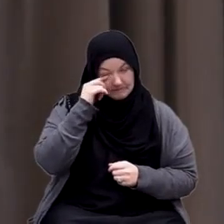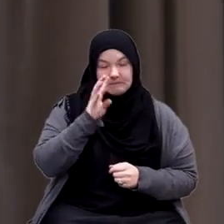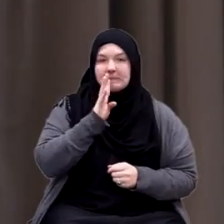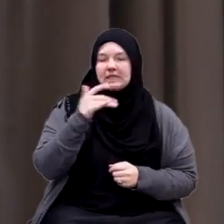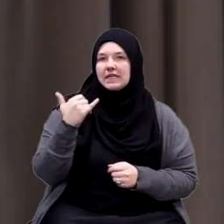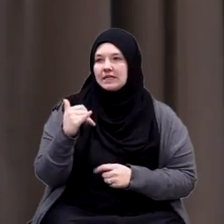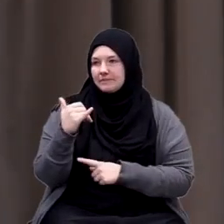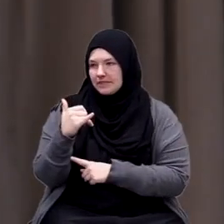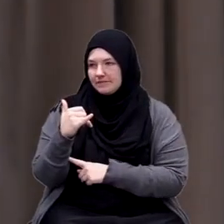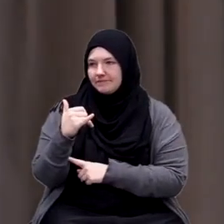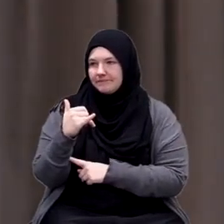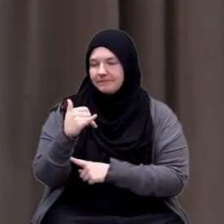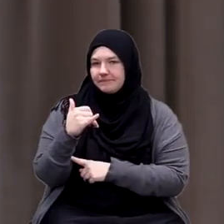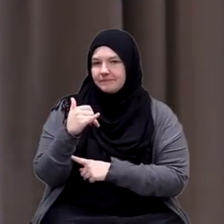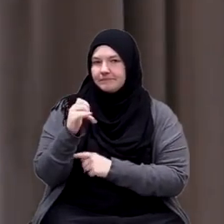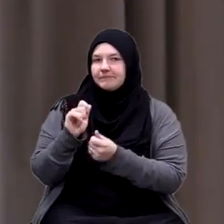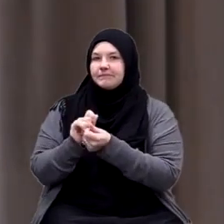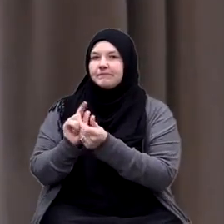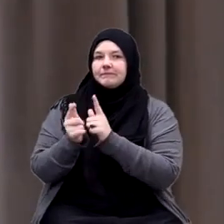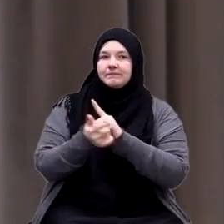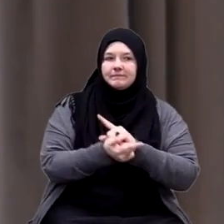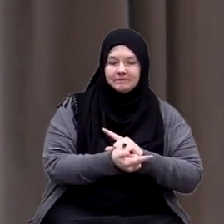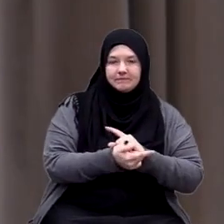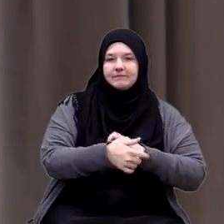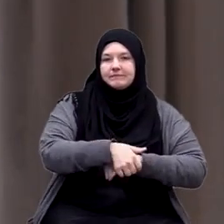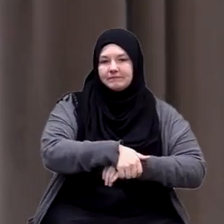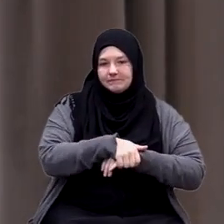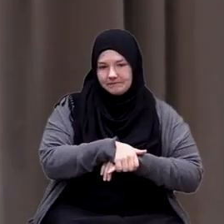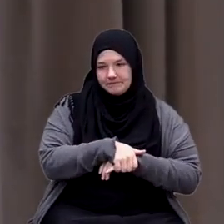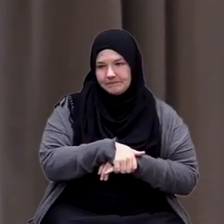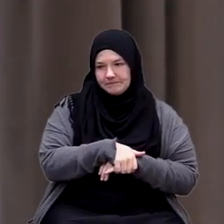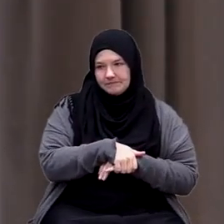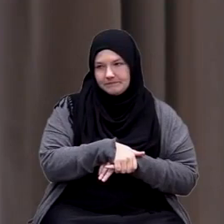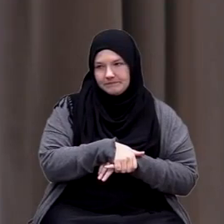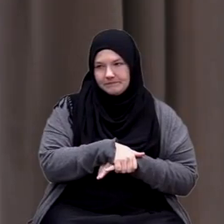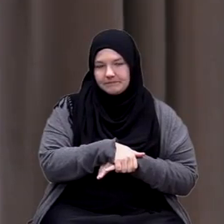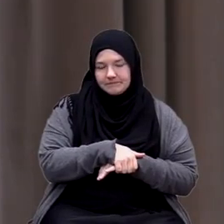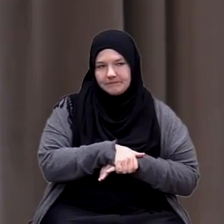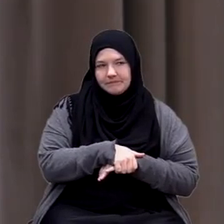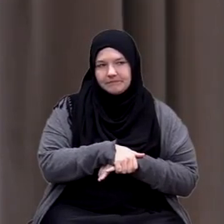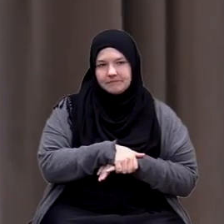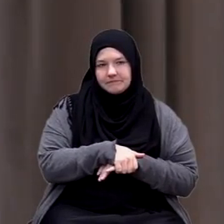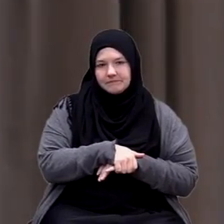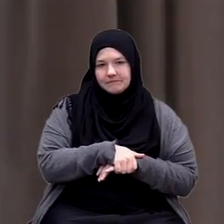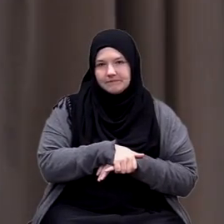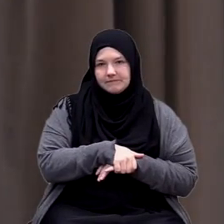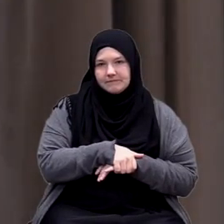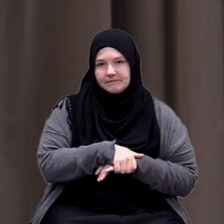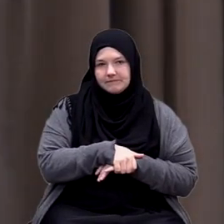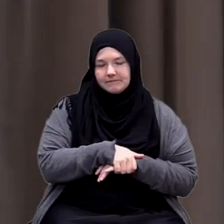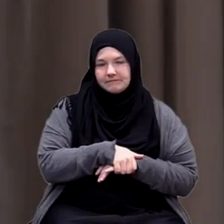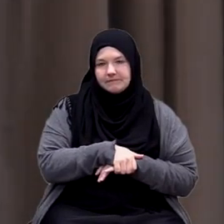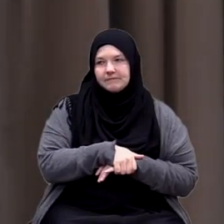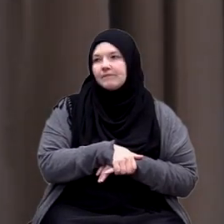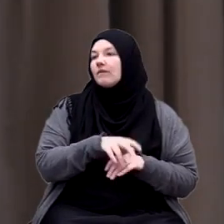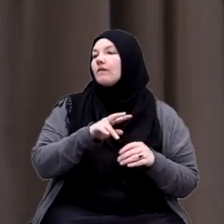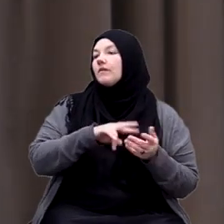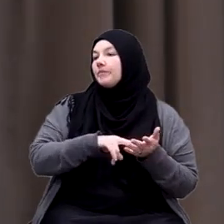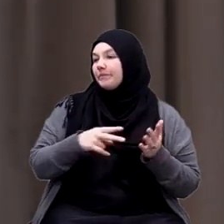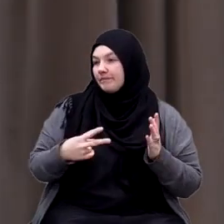وَنُسُكِي وَمَحْيَايَ وَمَمَاتِي لِلَّهِ رَبِّ الْعَالَمِينَ لَا شَرِيكَ